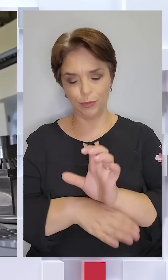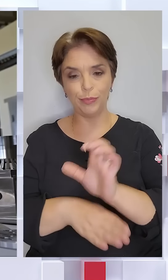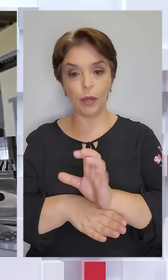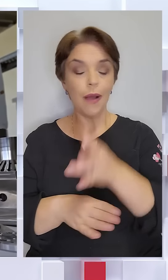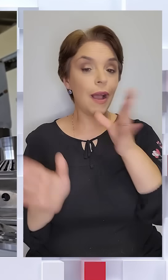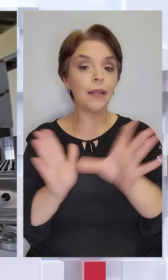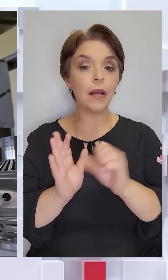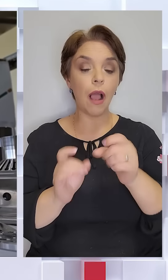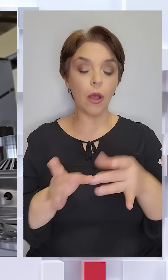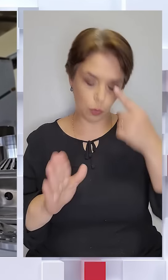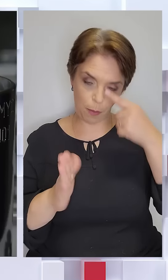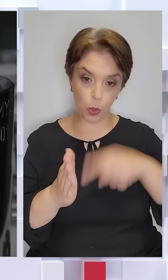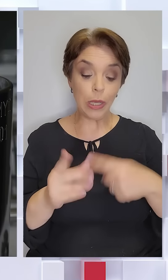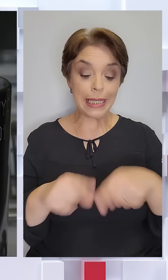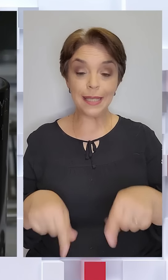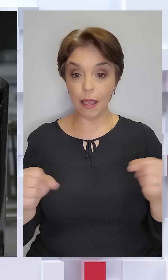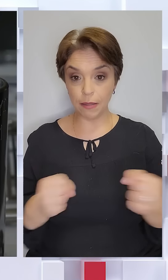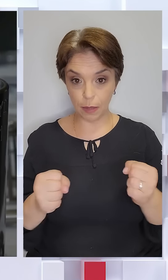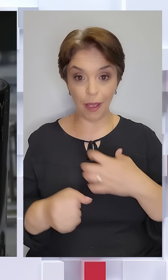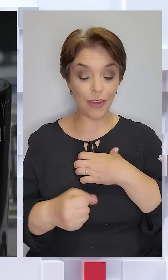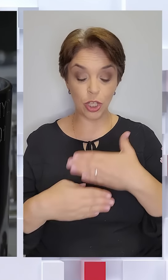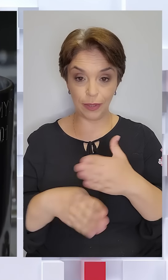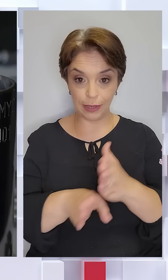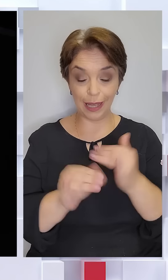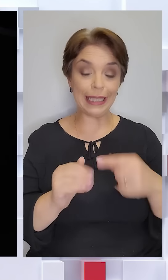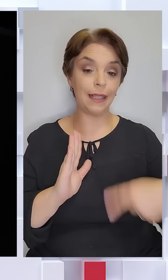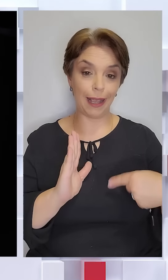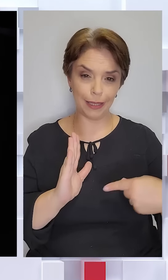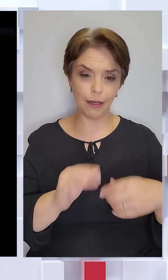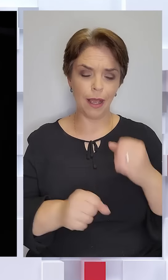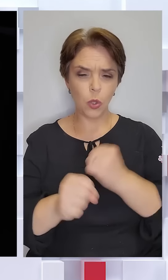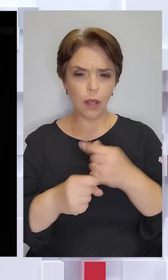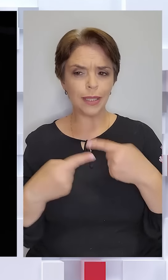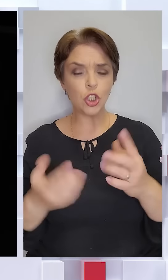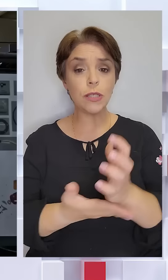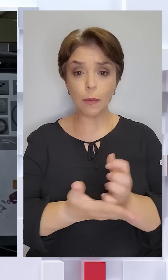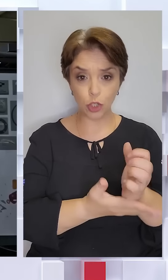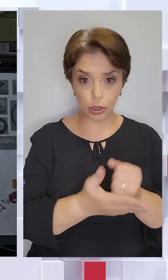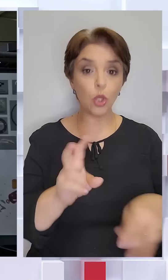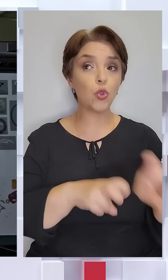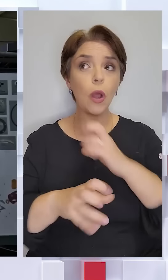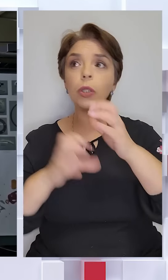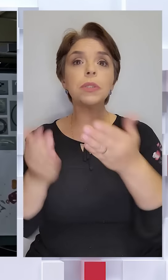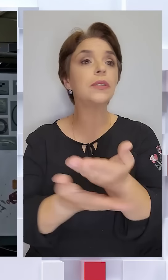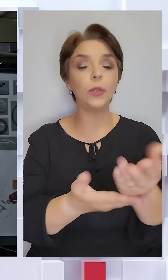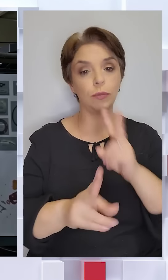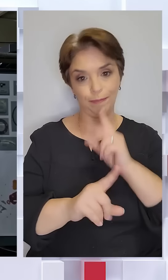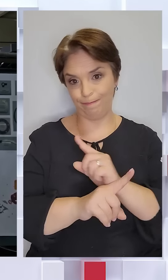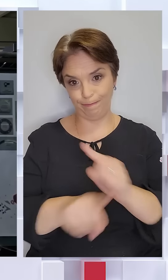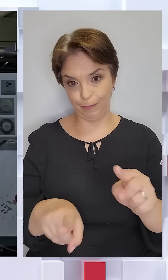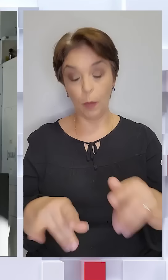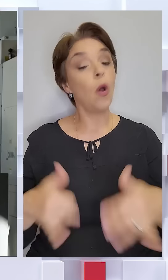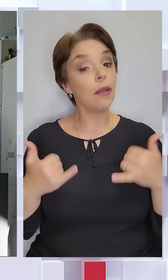сходять. В енергоатомі переконані, цієї зими важливі деталі для дизель-генераторів та інші запчастини шукати по світу не